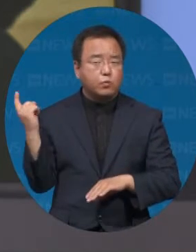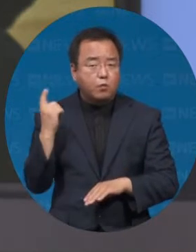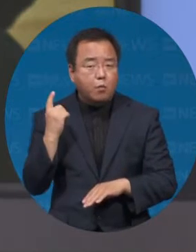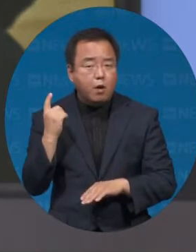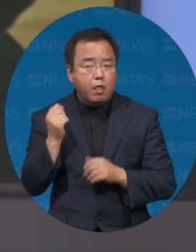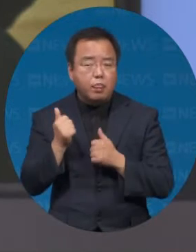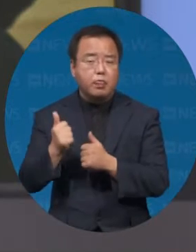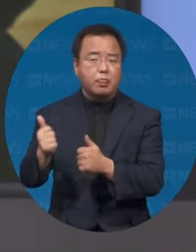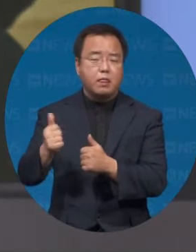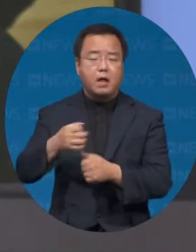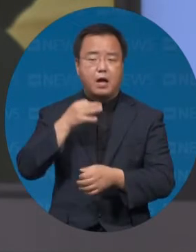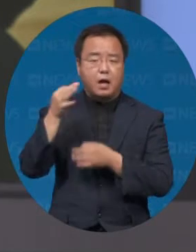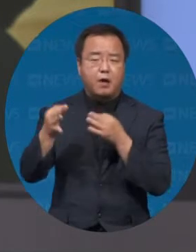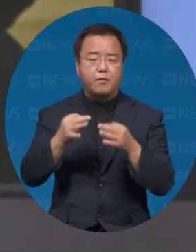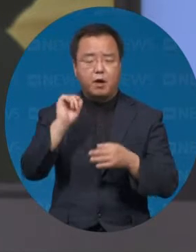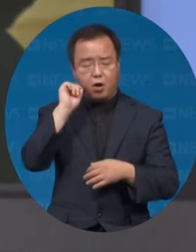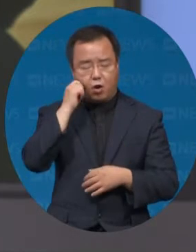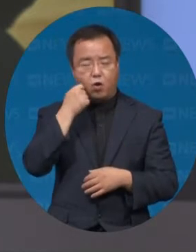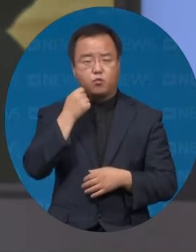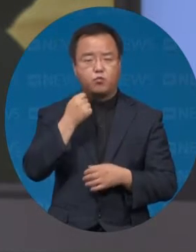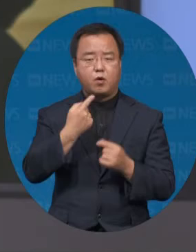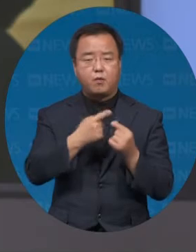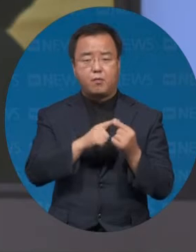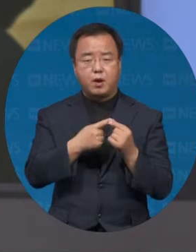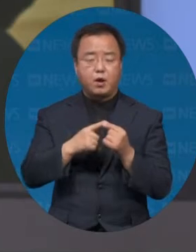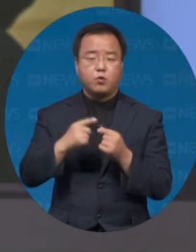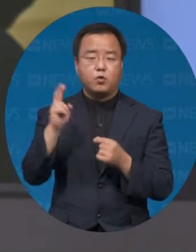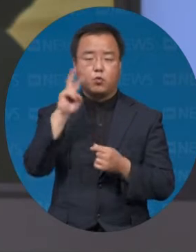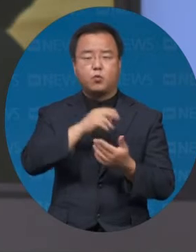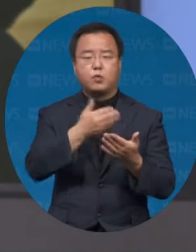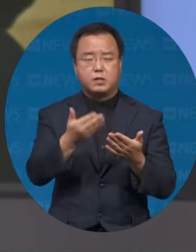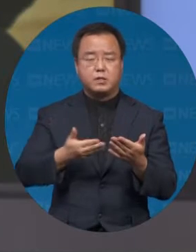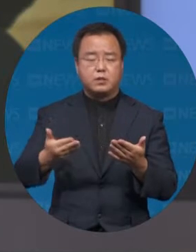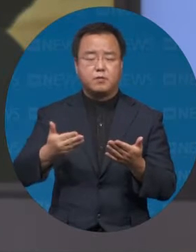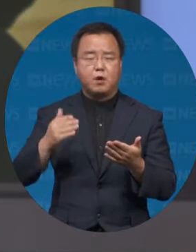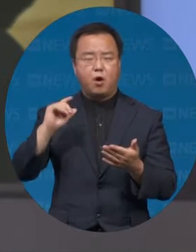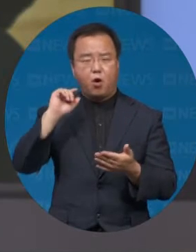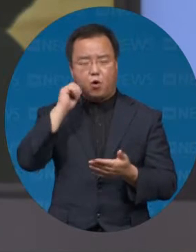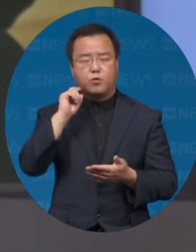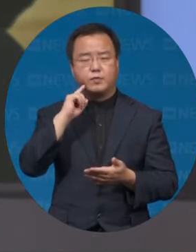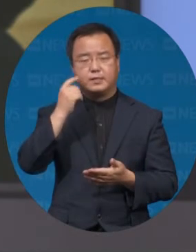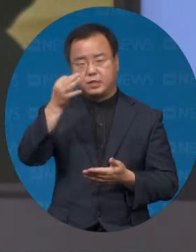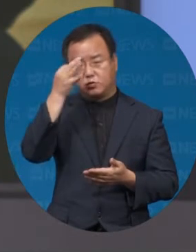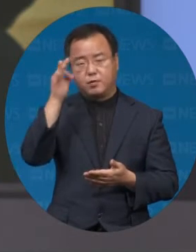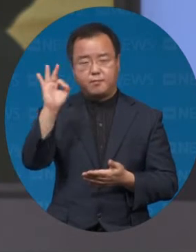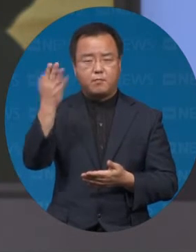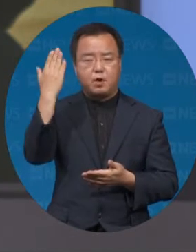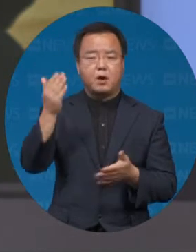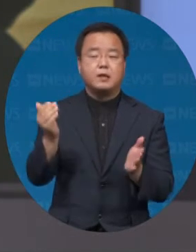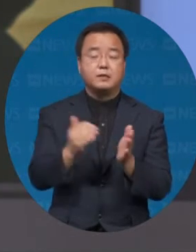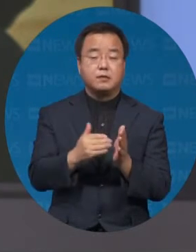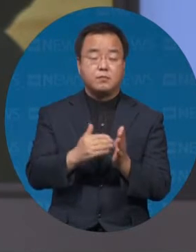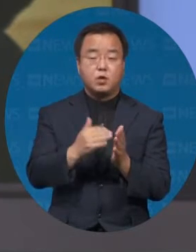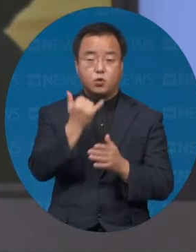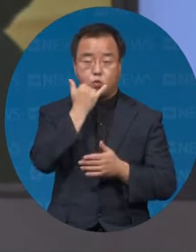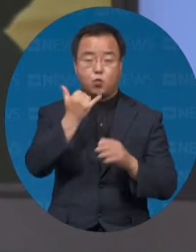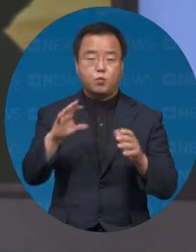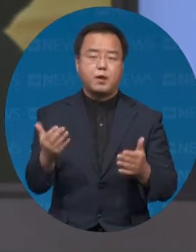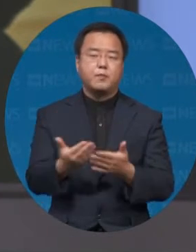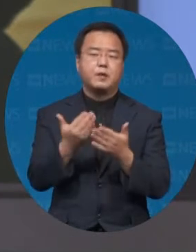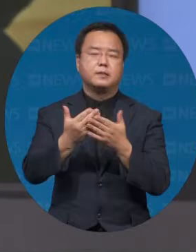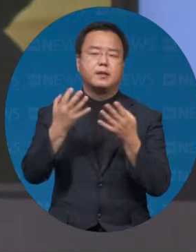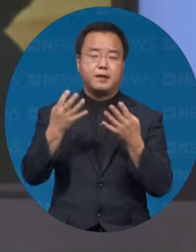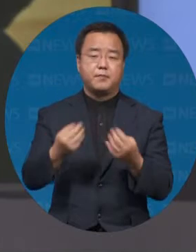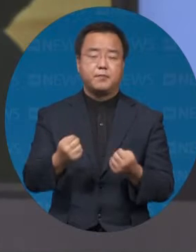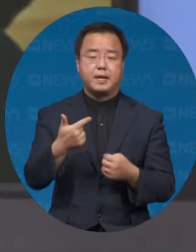정도로 멜로디와 가사가 어렵고 예술적이죠. 특히 독일에서 이 예술 가곡 장르가 크게 발전했는데요. 독일